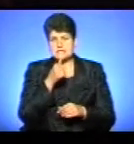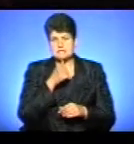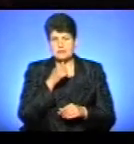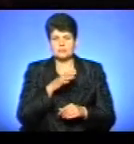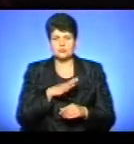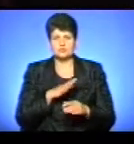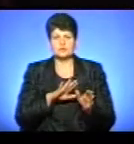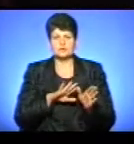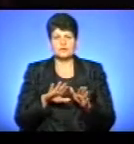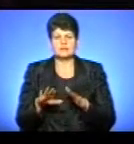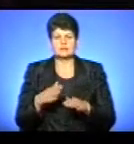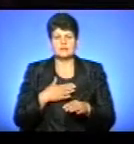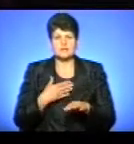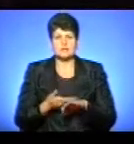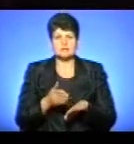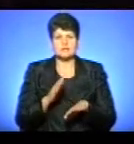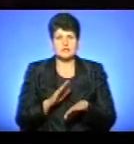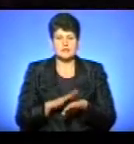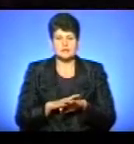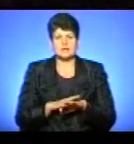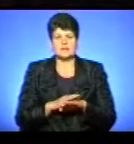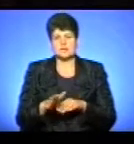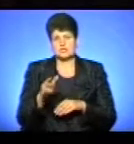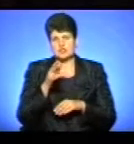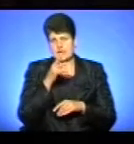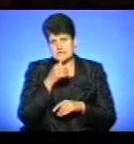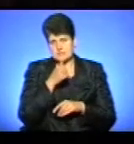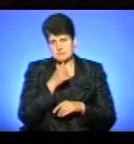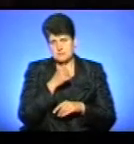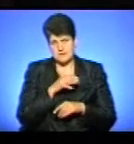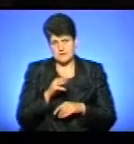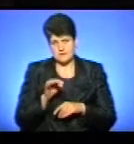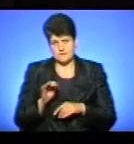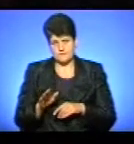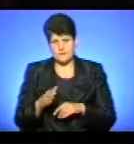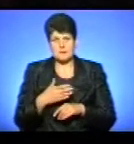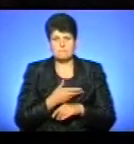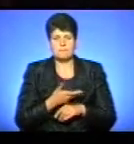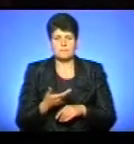наш складний постмодерновий час експериментів. Ось